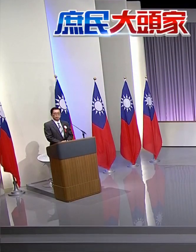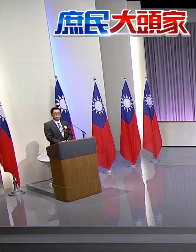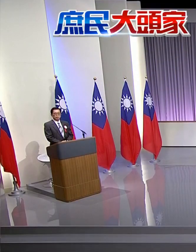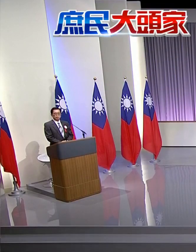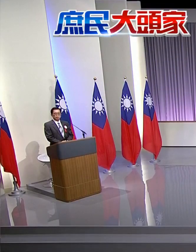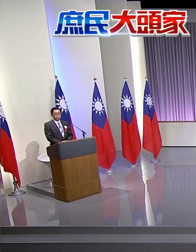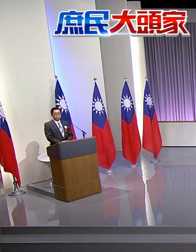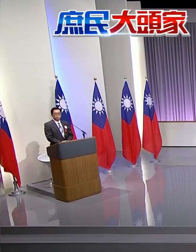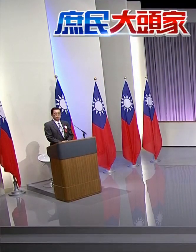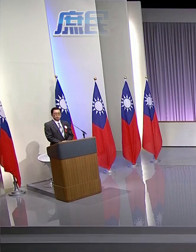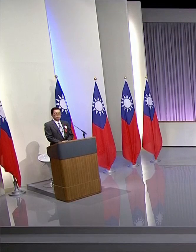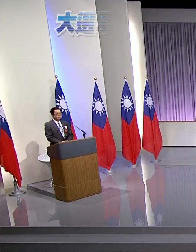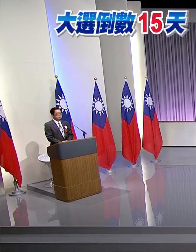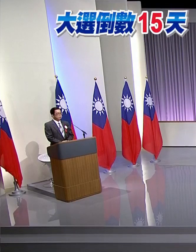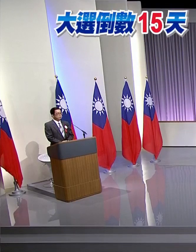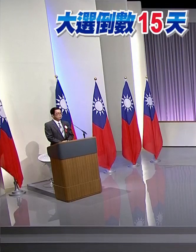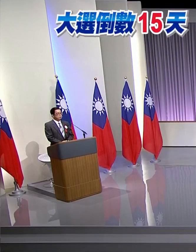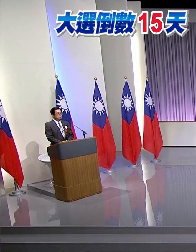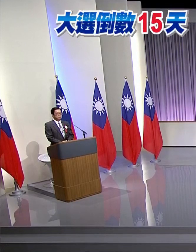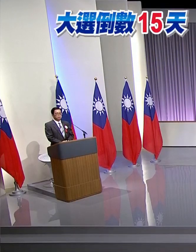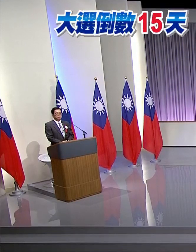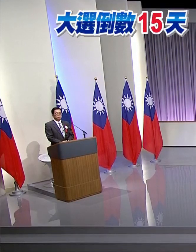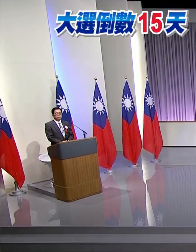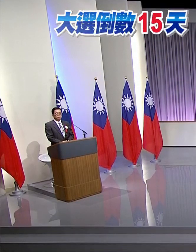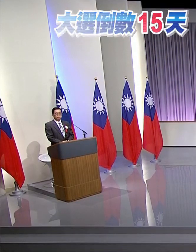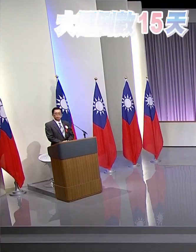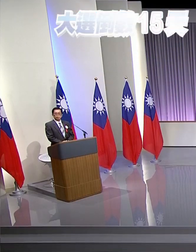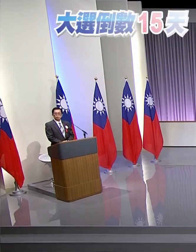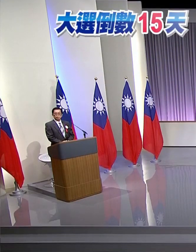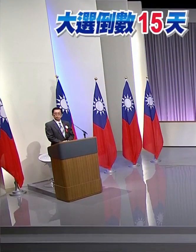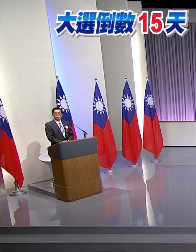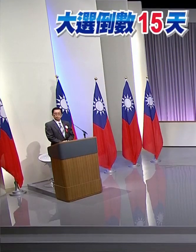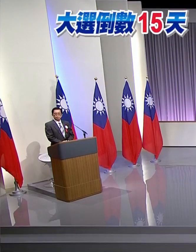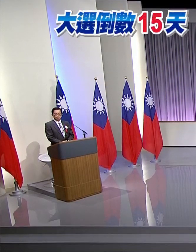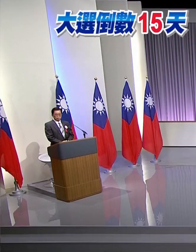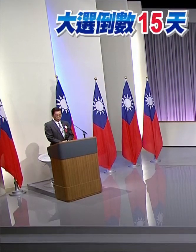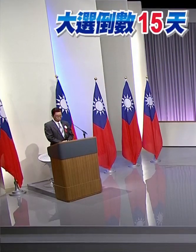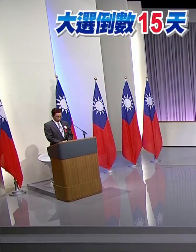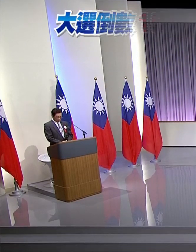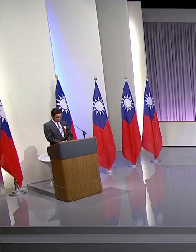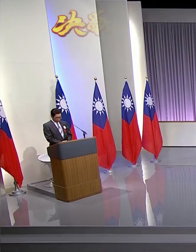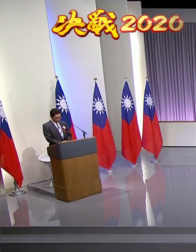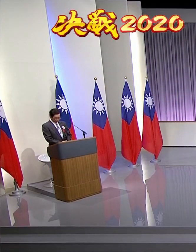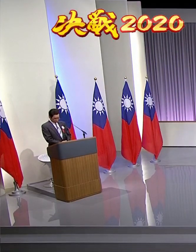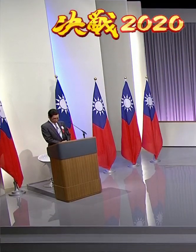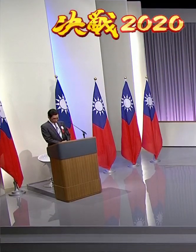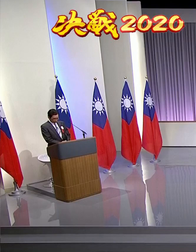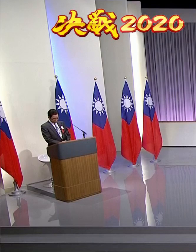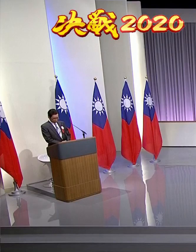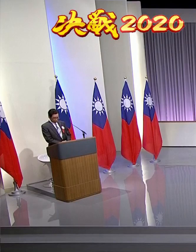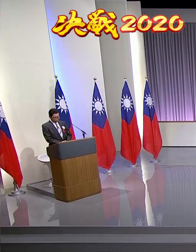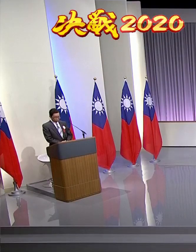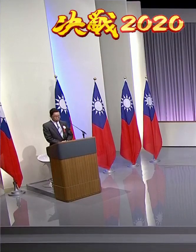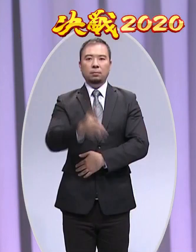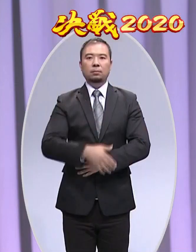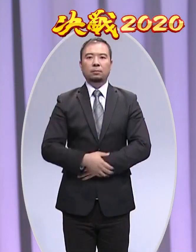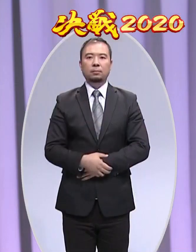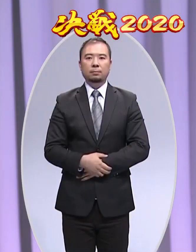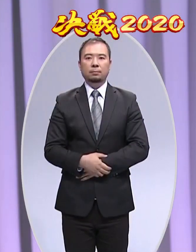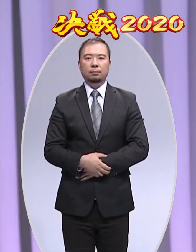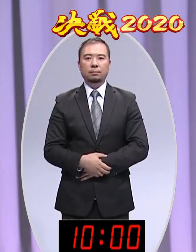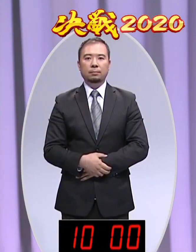现在请第三轮第一位候选人宋楚瑜先生发表政见，时间10分钟，请发言。